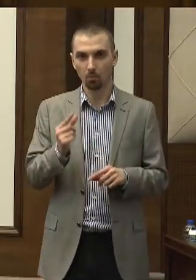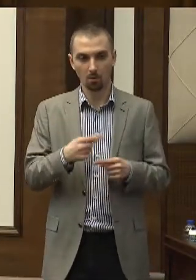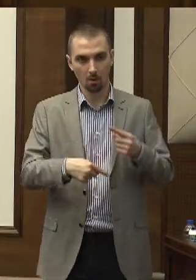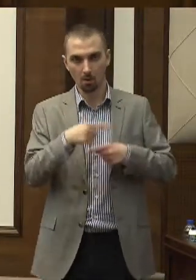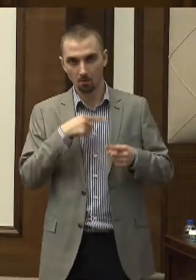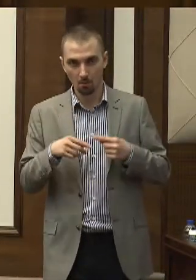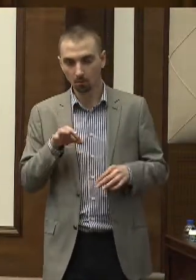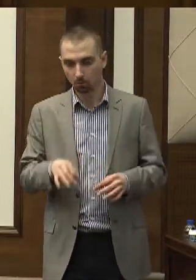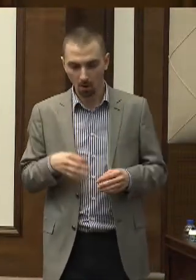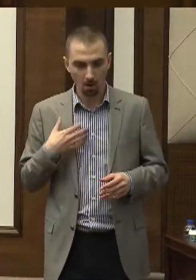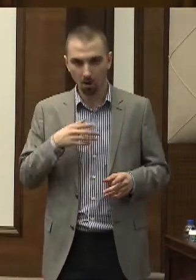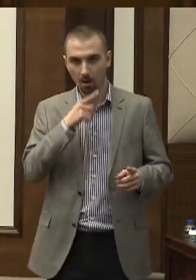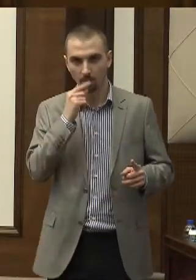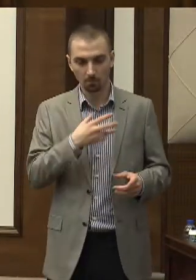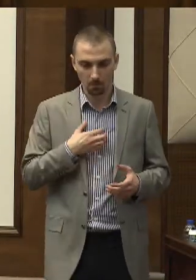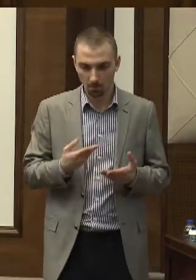tapusunu değerlendiremiyoruz.